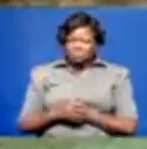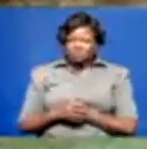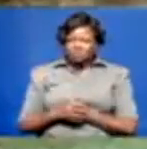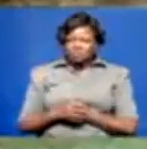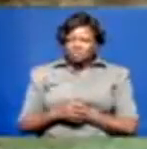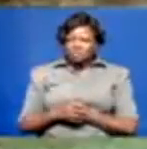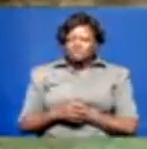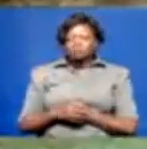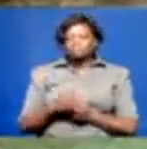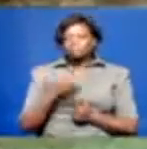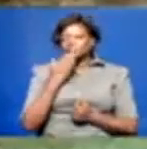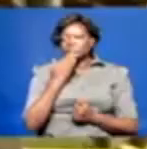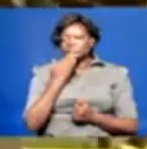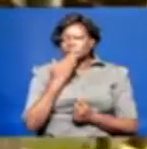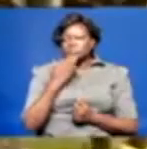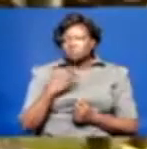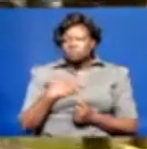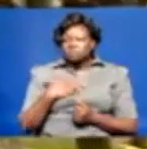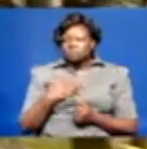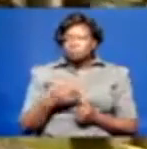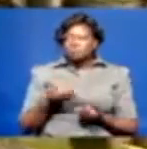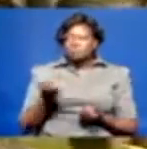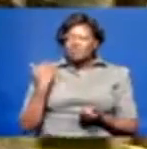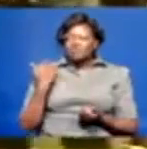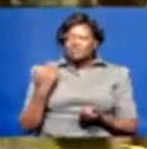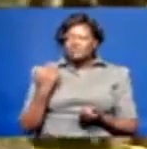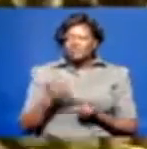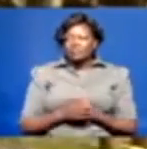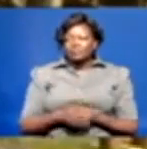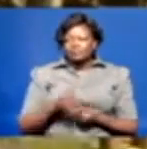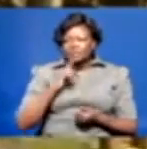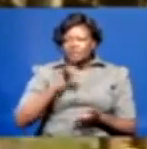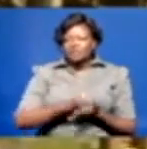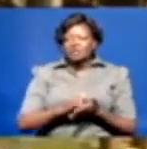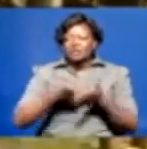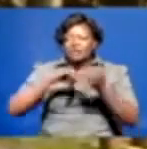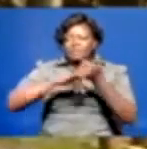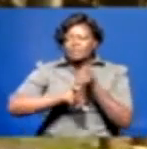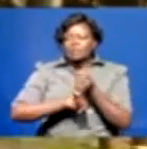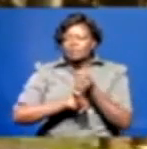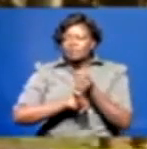mila na desturi zetu. Kulingana na marehemu alikuwa ameweka mwelekeo kwamba atazikwa kwa pipi mdogo,